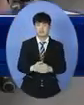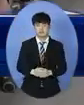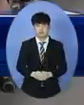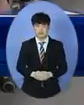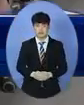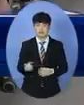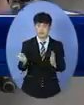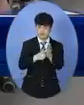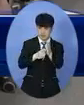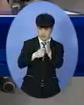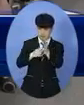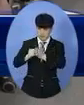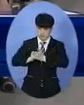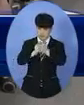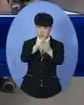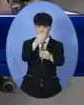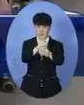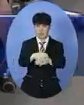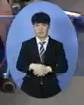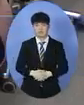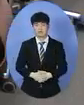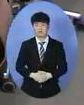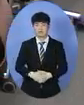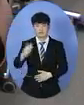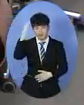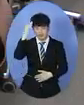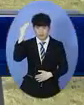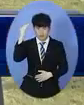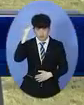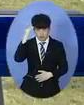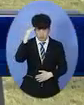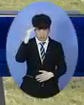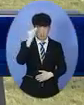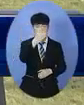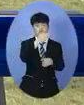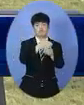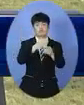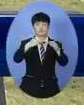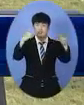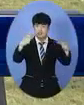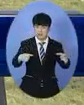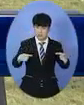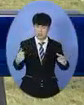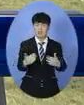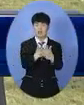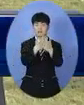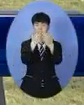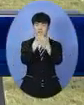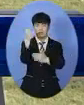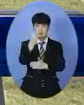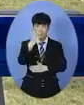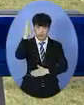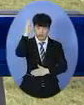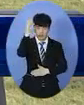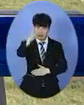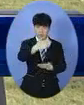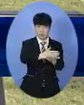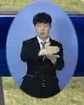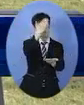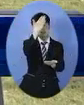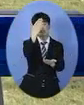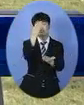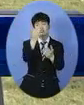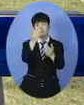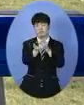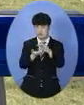등 동서내륙철도 건설에 박차를 가하고 있습니다. 우리나라의 중부권의 개발뿐만 아니라